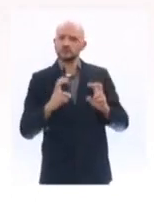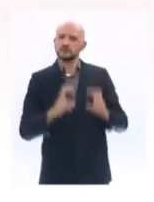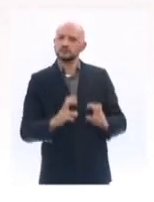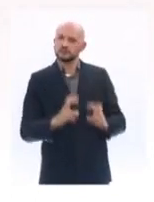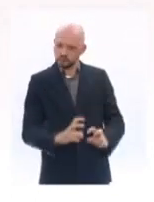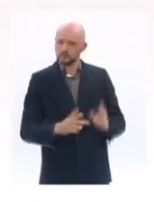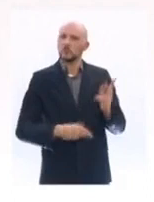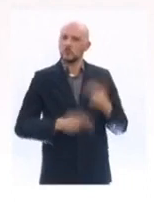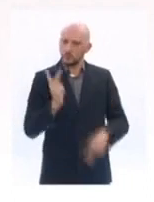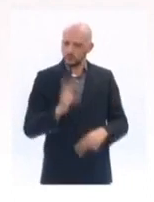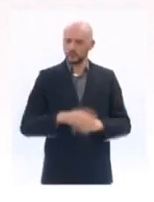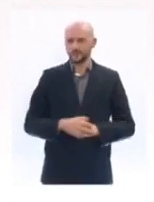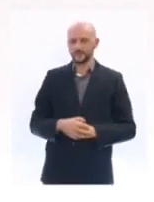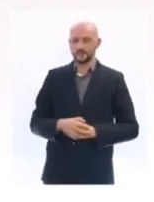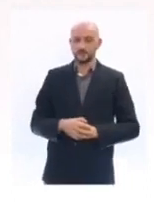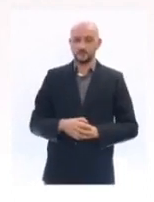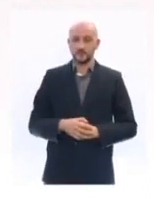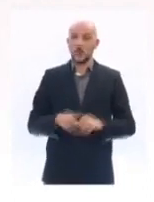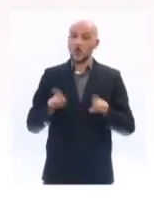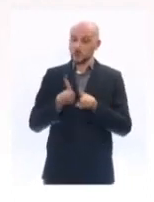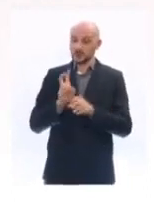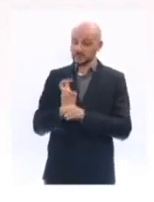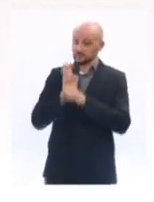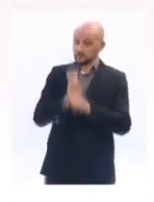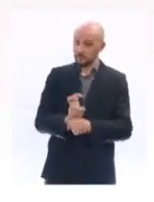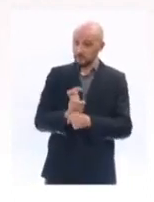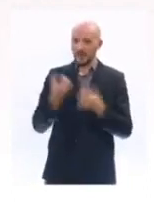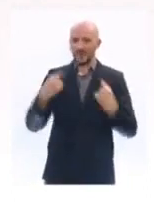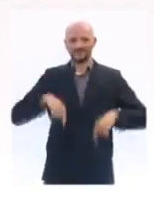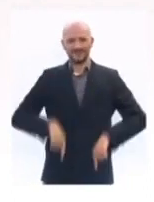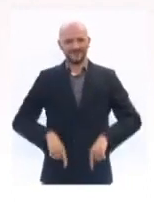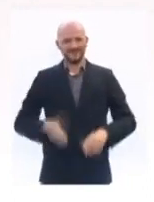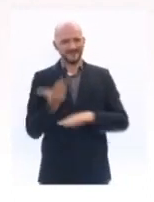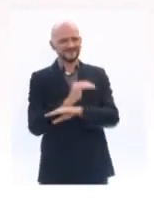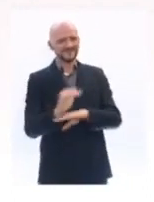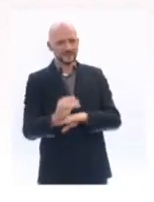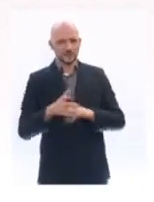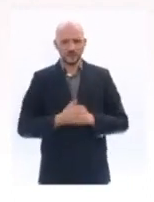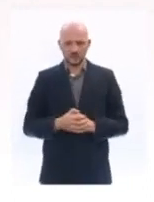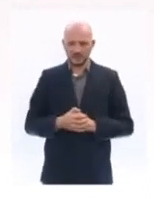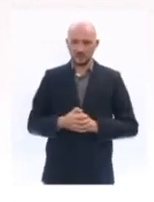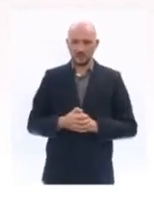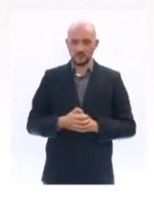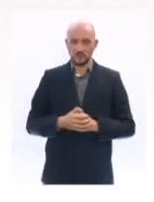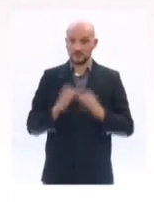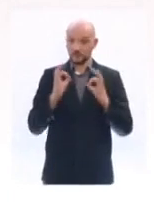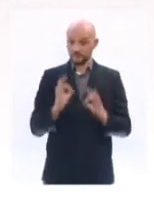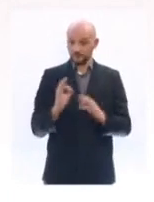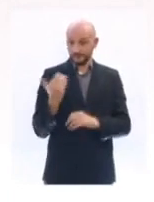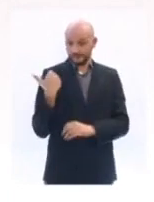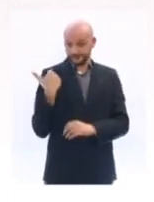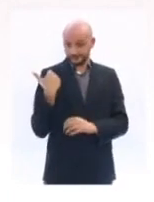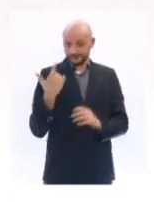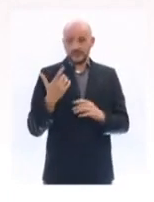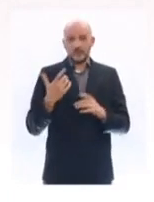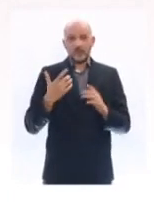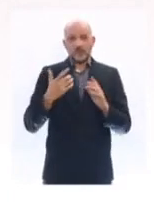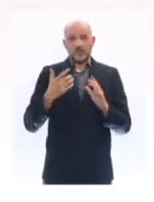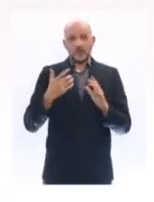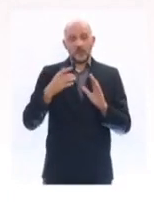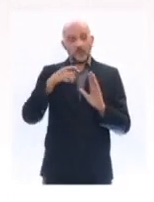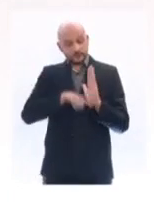à les pérenniser, mais également à les compléter, comme va vous le présenter le ministre chargé de